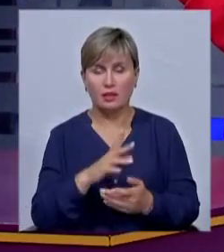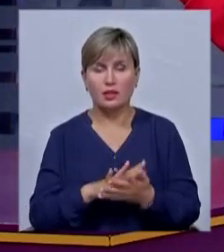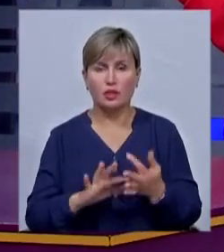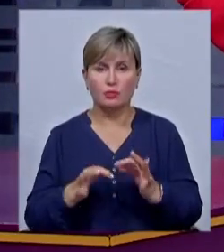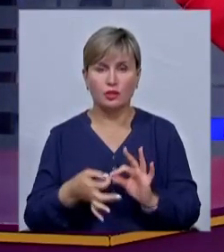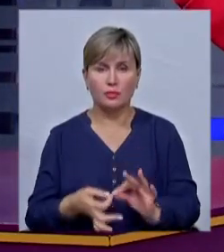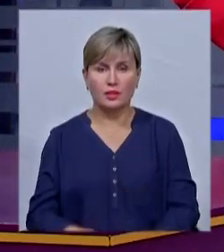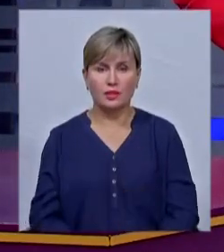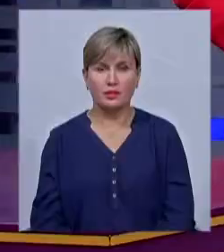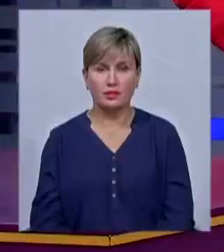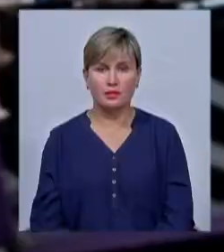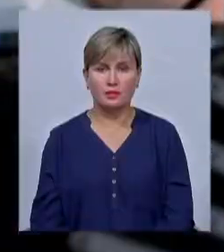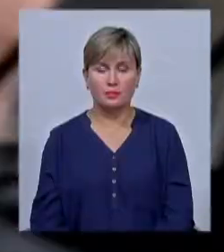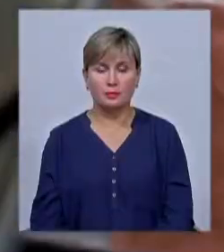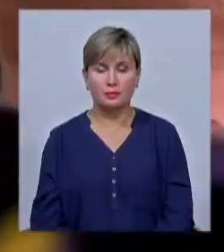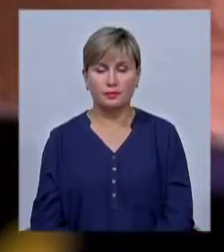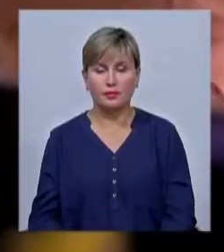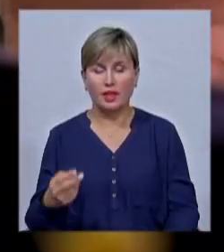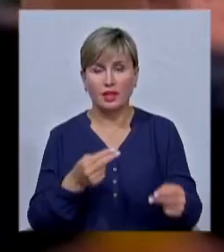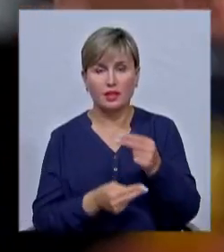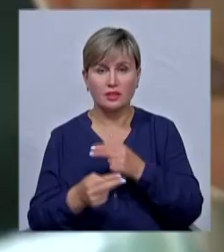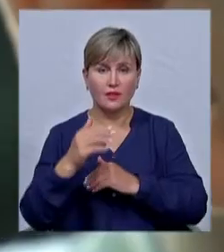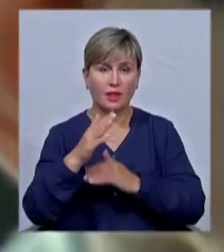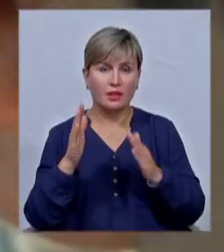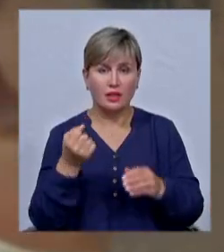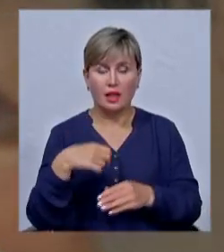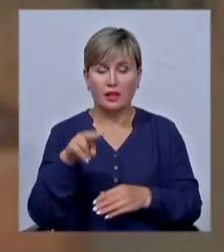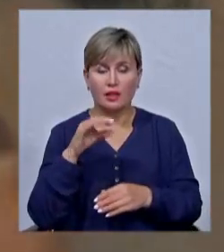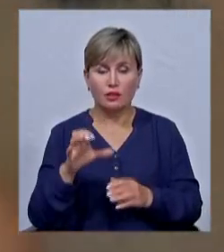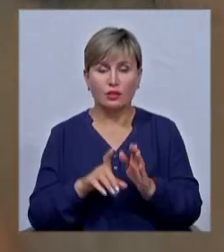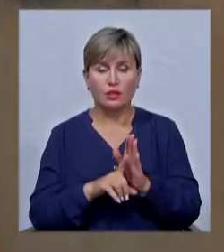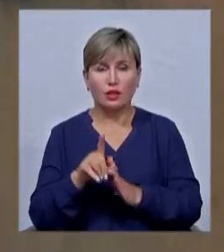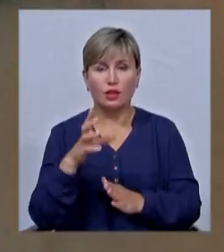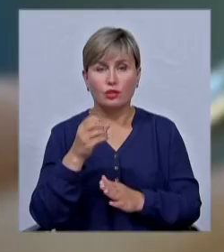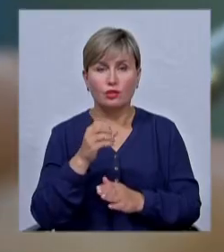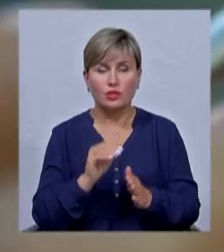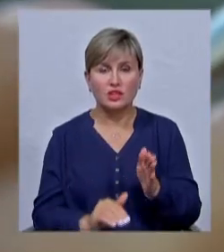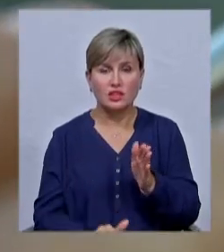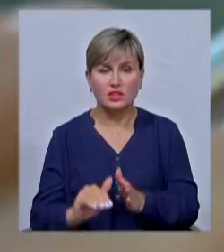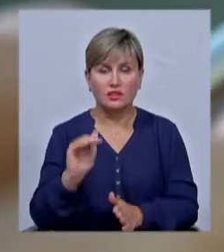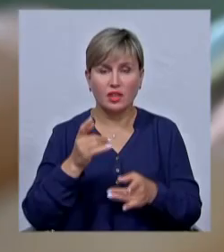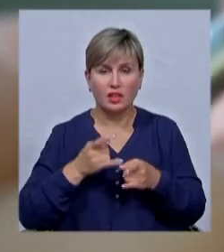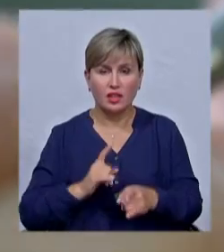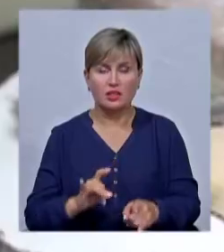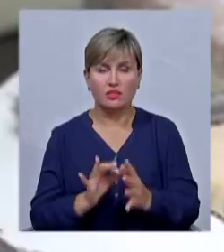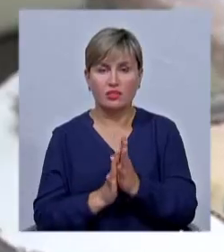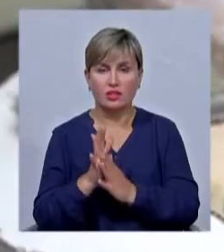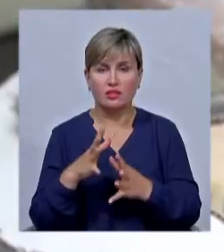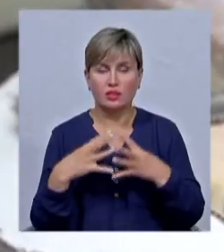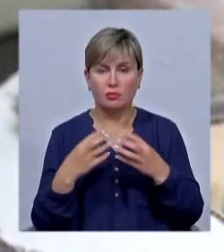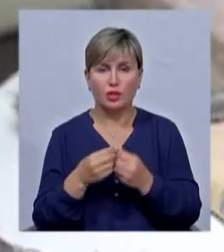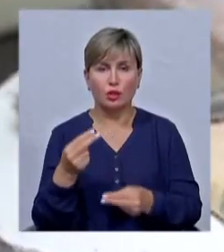альжанова рисует портреты и картины аиду 7 гамбитов начал еще в раннем детстве он родился и вырос в семье